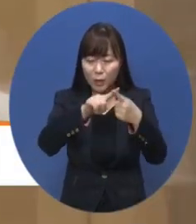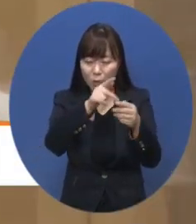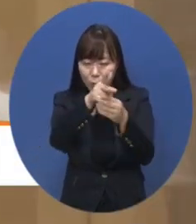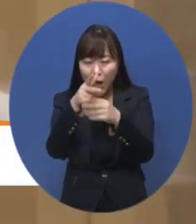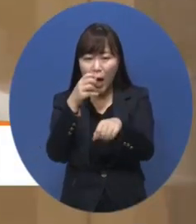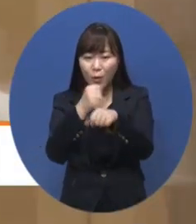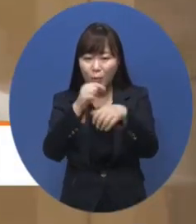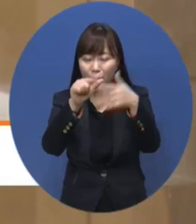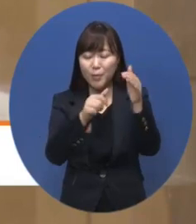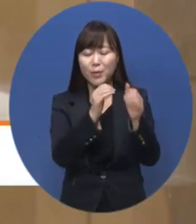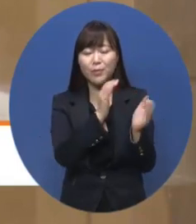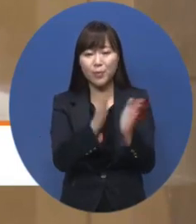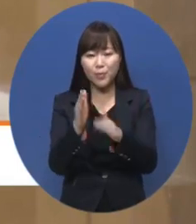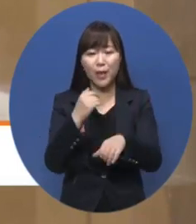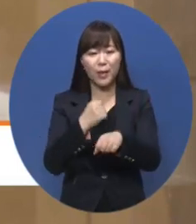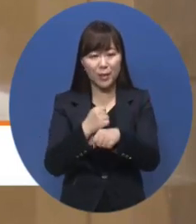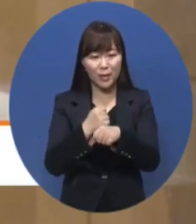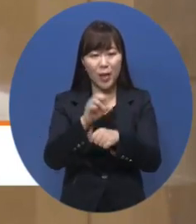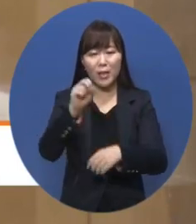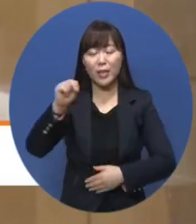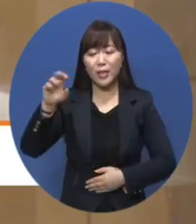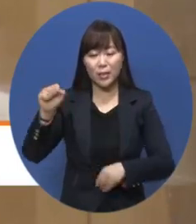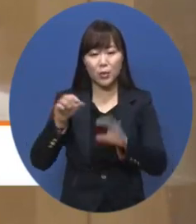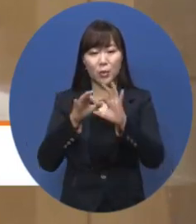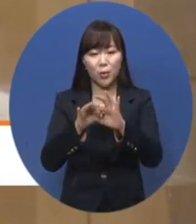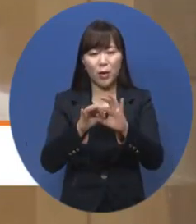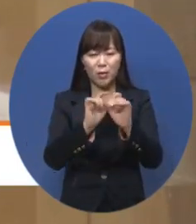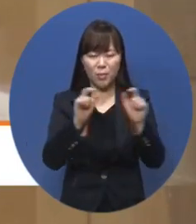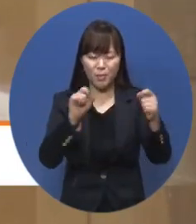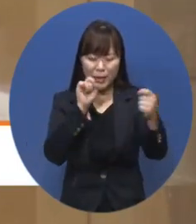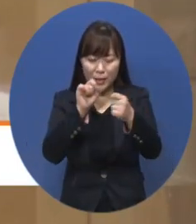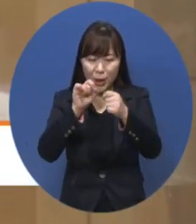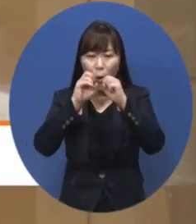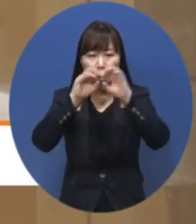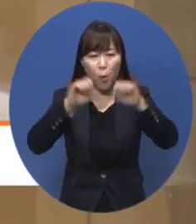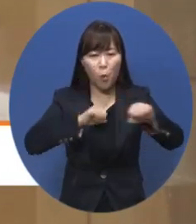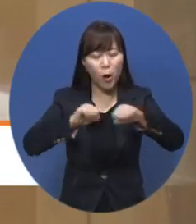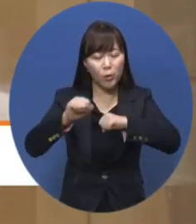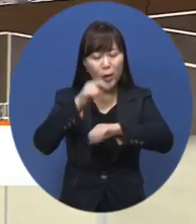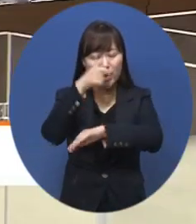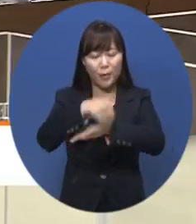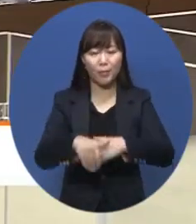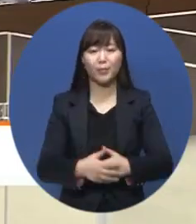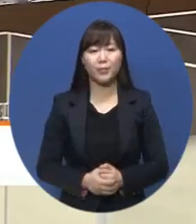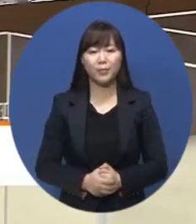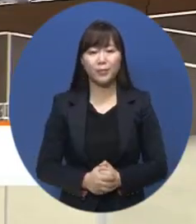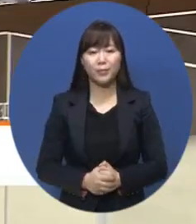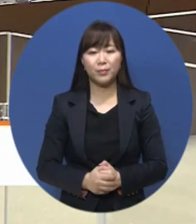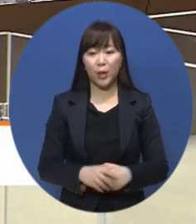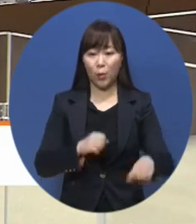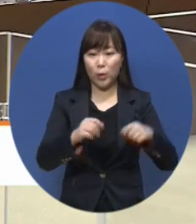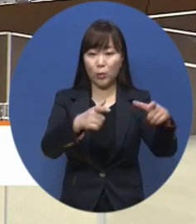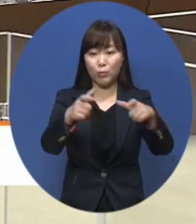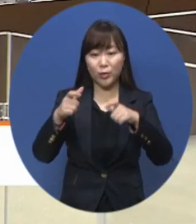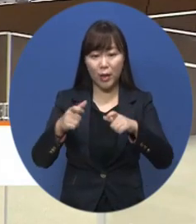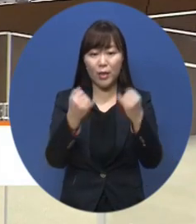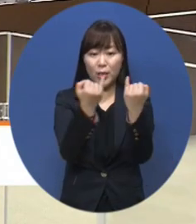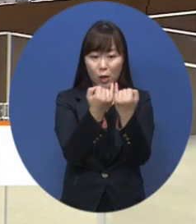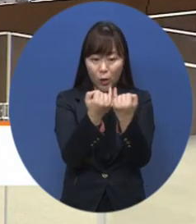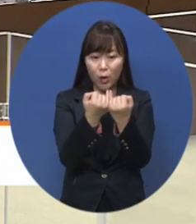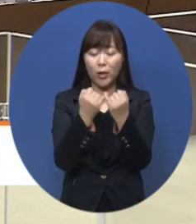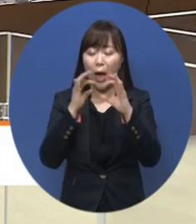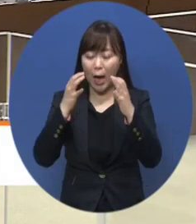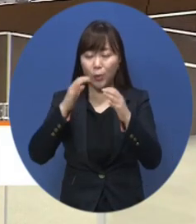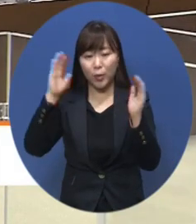콘텐츠를 제작해 sns 등을 통한 밀착형 홍보활동을 펼치게 됩니다 활동 분야는 여성과